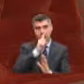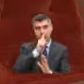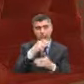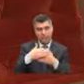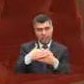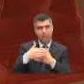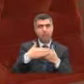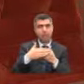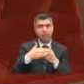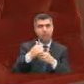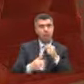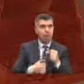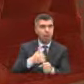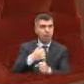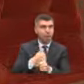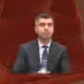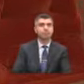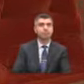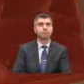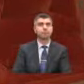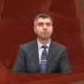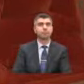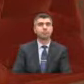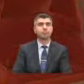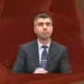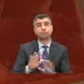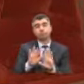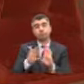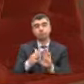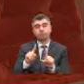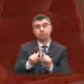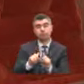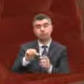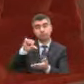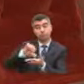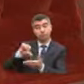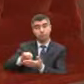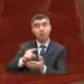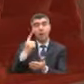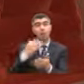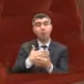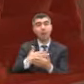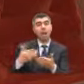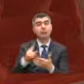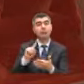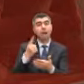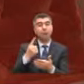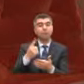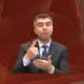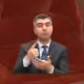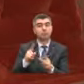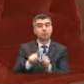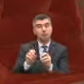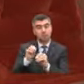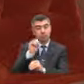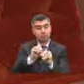المقبله غنخصوا لواحد العدد ديال المراكز اكثر من مليار ديال الدرهم باش يكون هذا